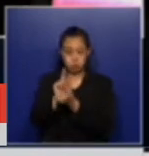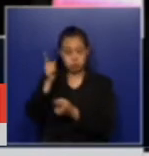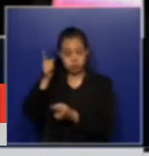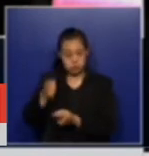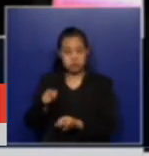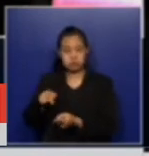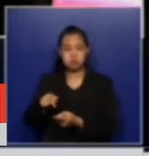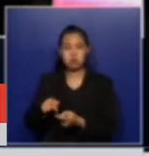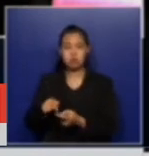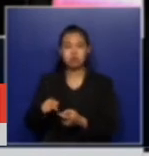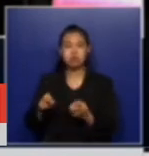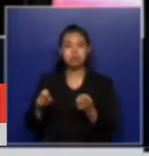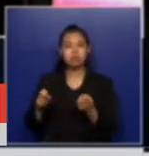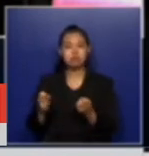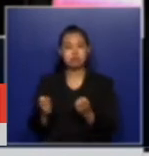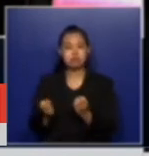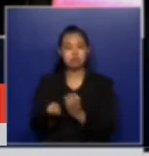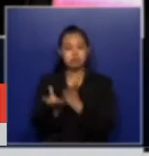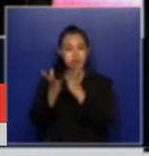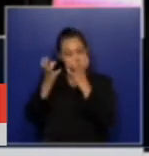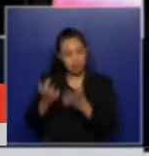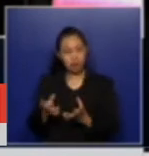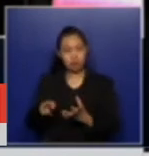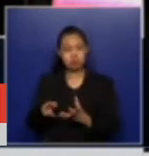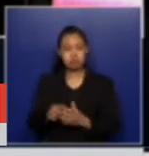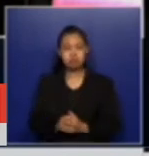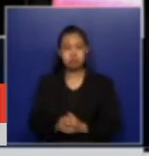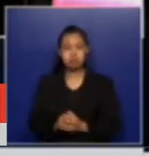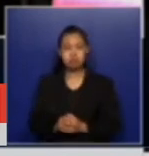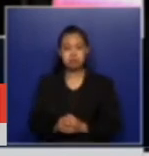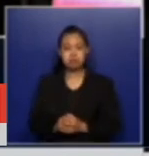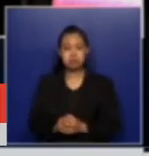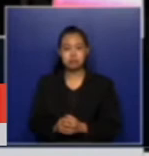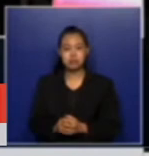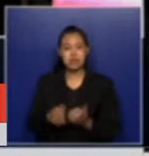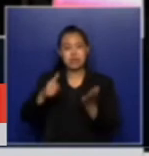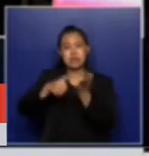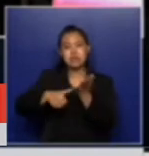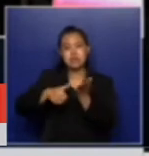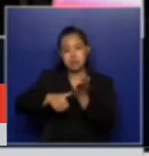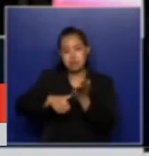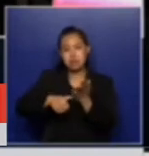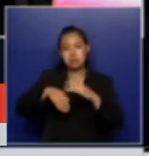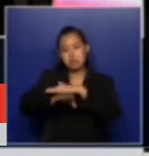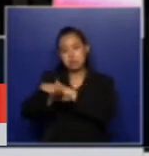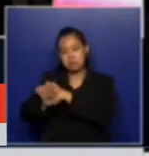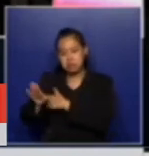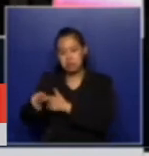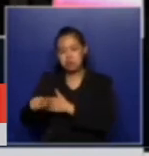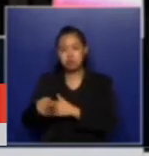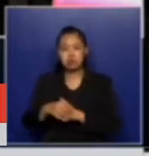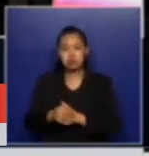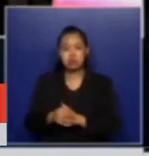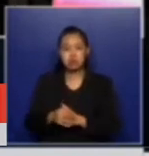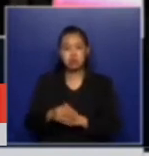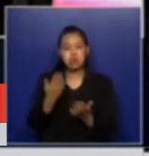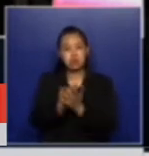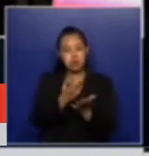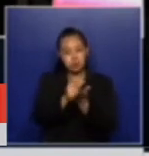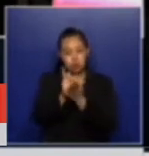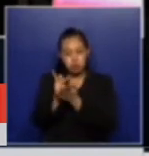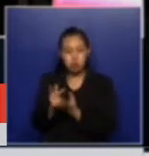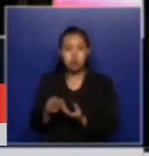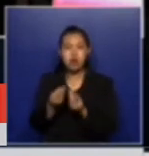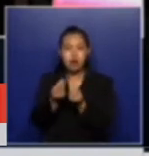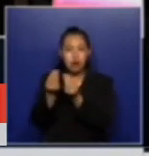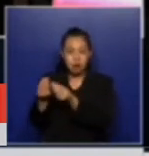ใหญ่แต่ที่น่าเป็นห่วงมากที่สุดนั่นก็คือหนี้เสียที่ทางธนาคารได้ปล่อยกู้ยืมเงินไ